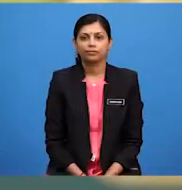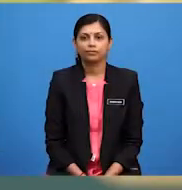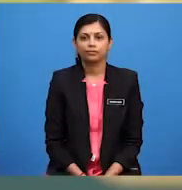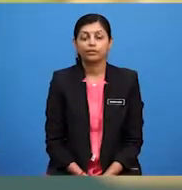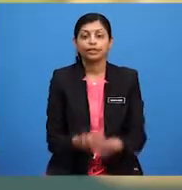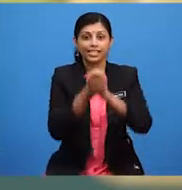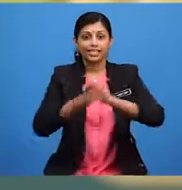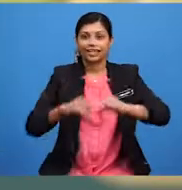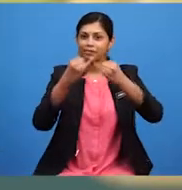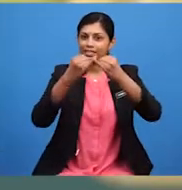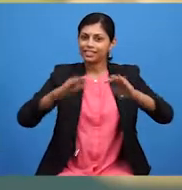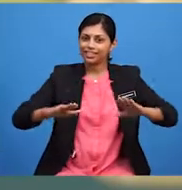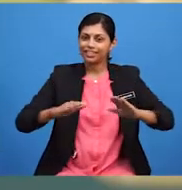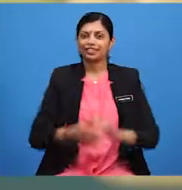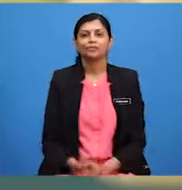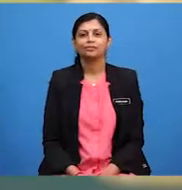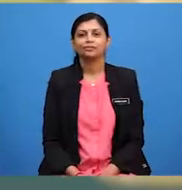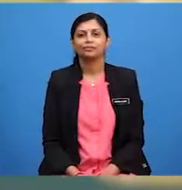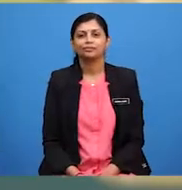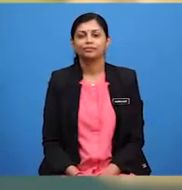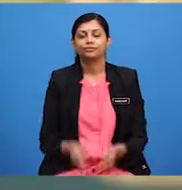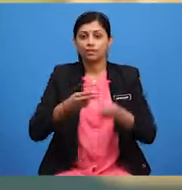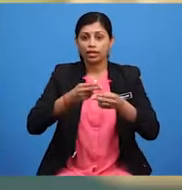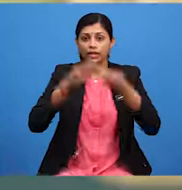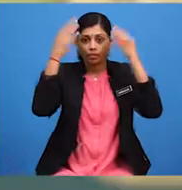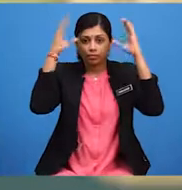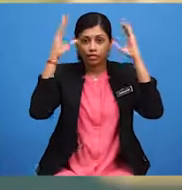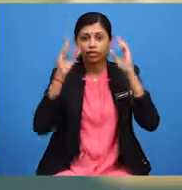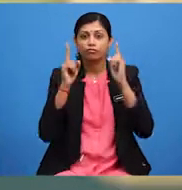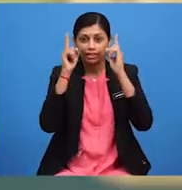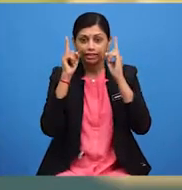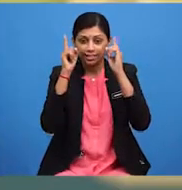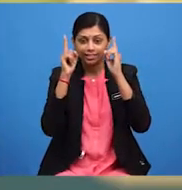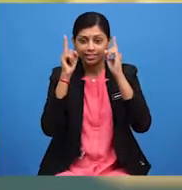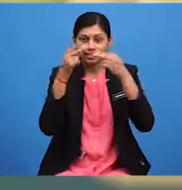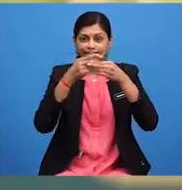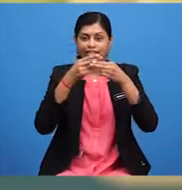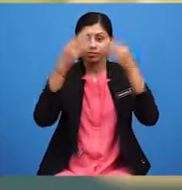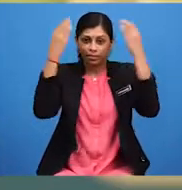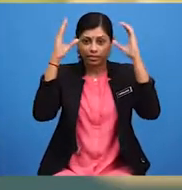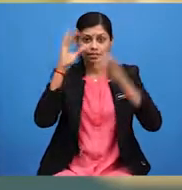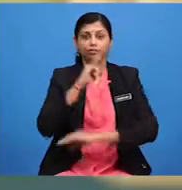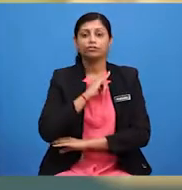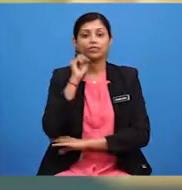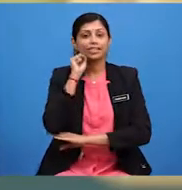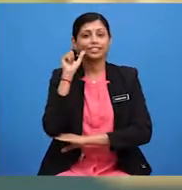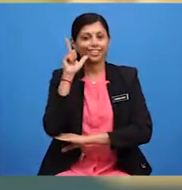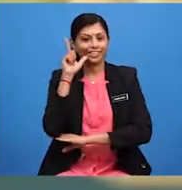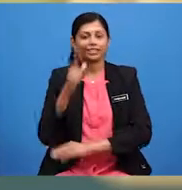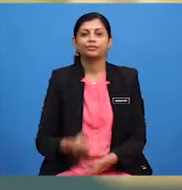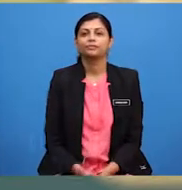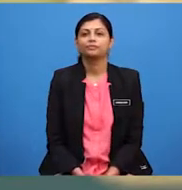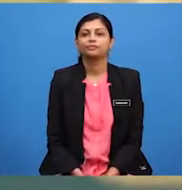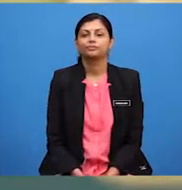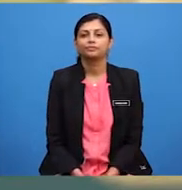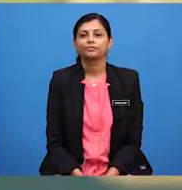Assalamualaikum dan selamat sejahtera. Saya Cikgu Nor Arini Hanim binti Mat Tahir dari SMK